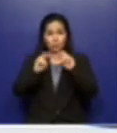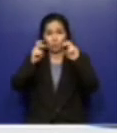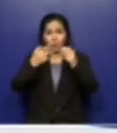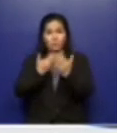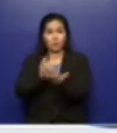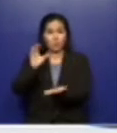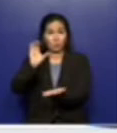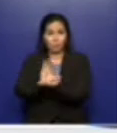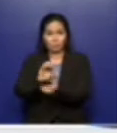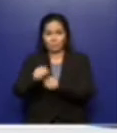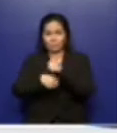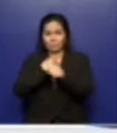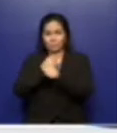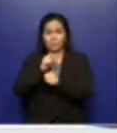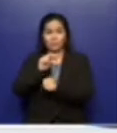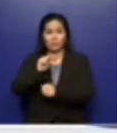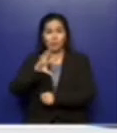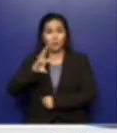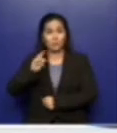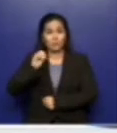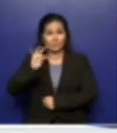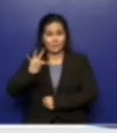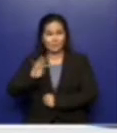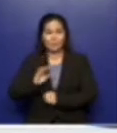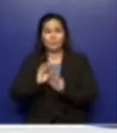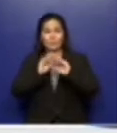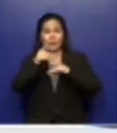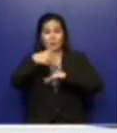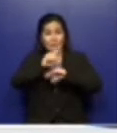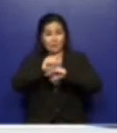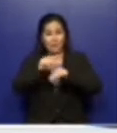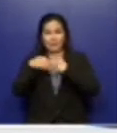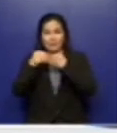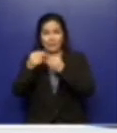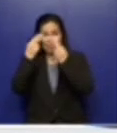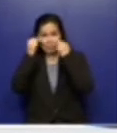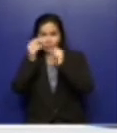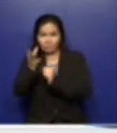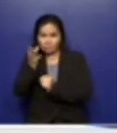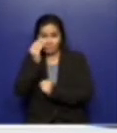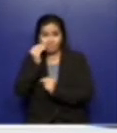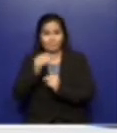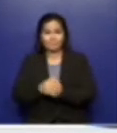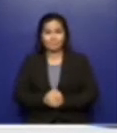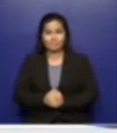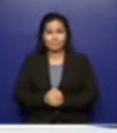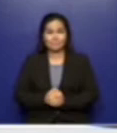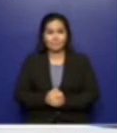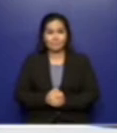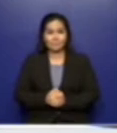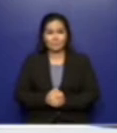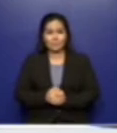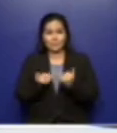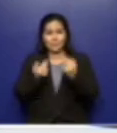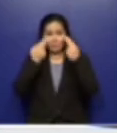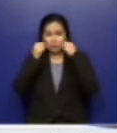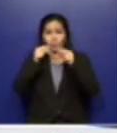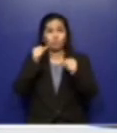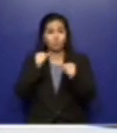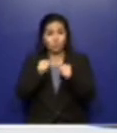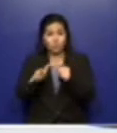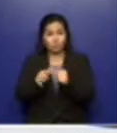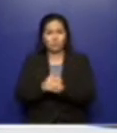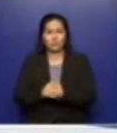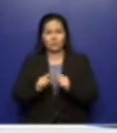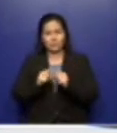ปี2564ผ่านท่านประธานไปถึงท่านนายกรัฐมนตรีซึ่งท่านไม่ได้มานั่งอยู่ตรงนี้ผมก็เชื่อว่